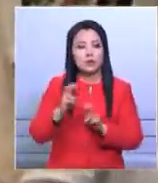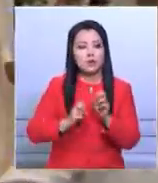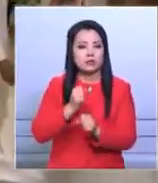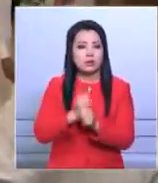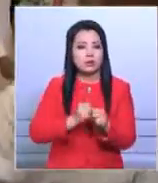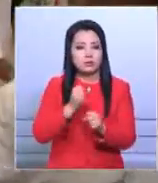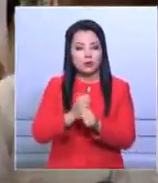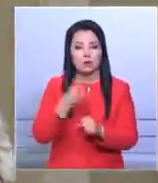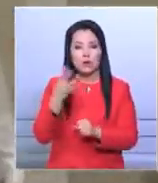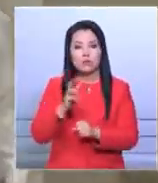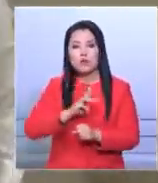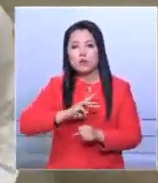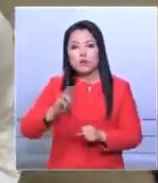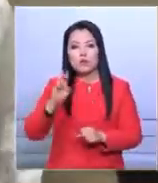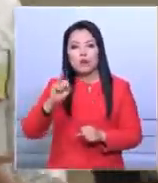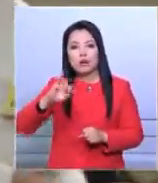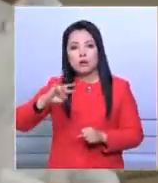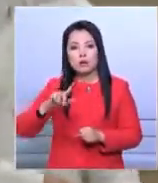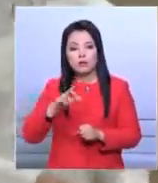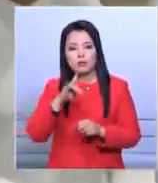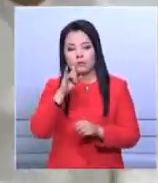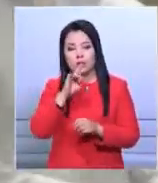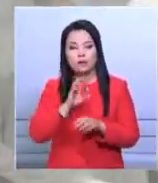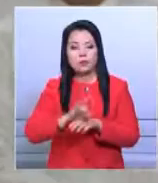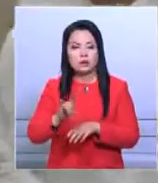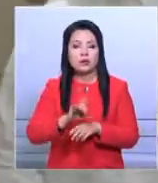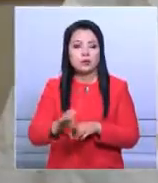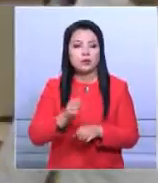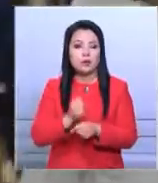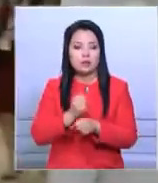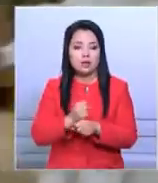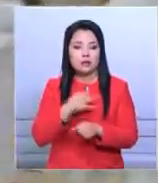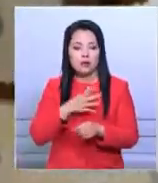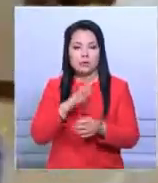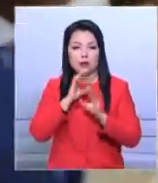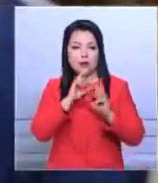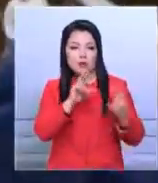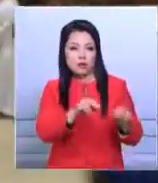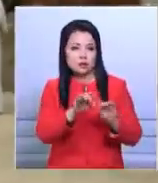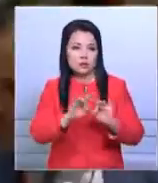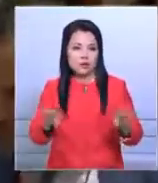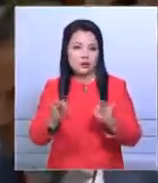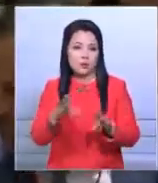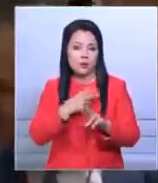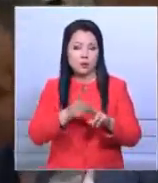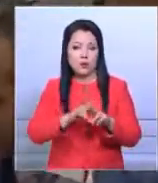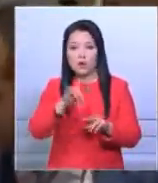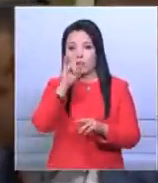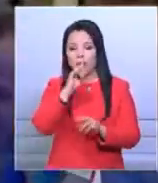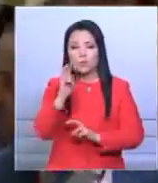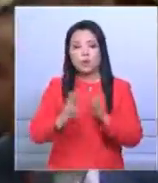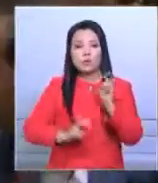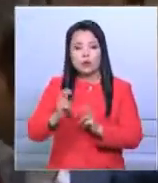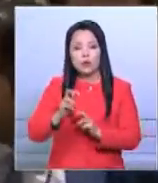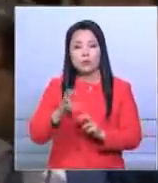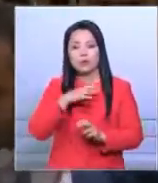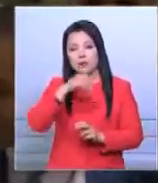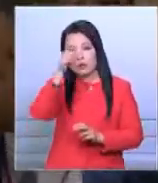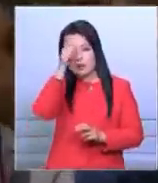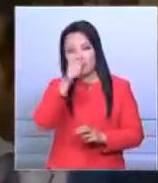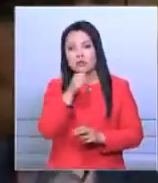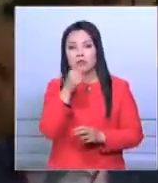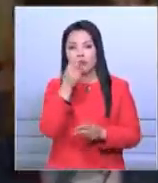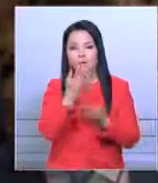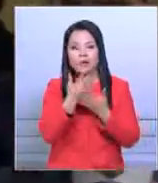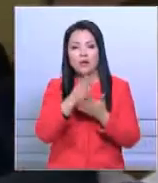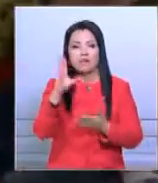көлемін тәулігіне 4 миллион баррельге дейін жеткізу туралы айтқан еді. Мұнай өндіруші елдердің кеңесіне қатысушылар маусым айында Венада